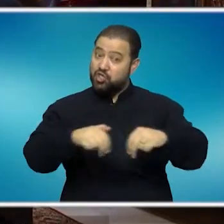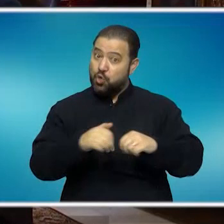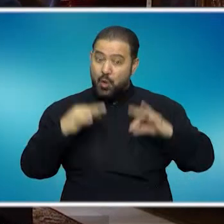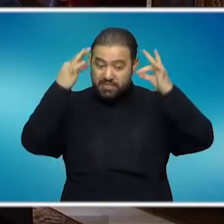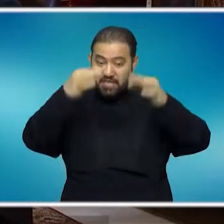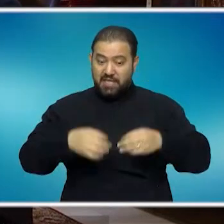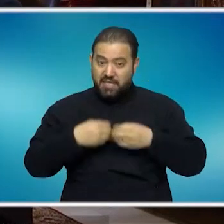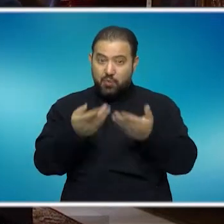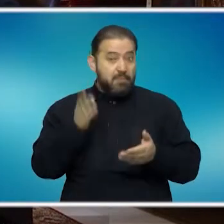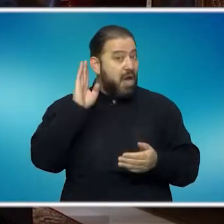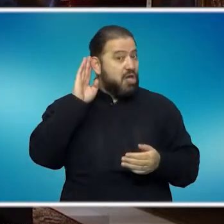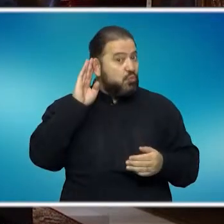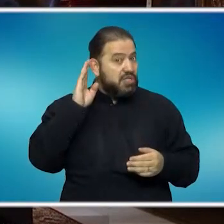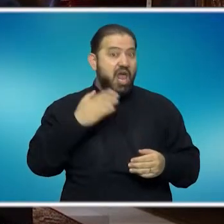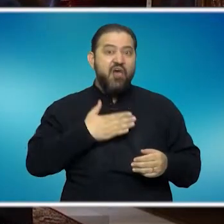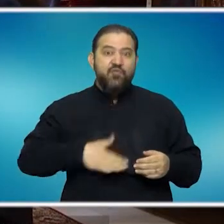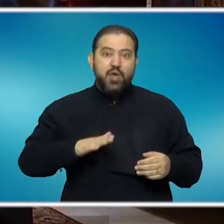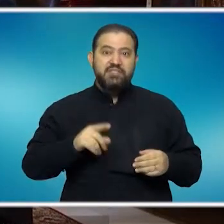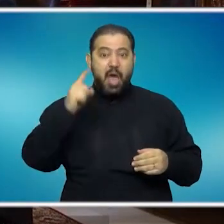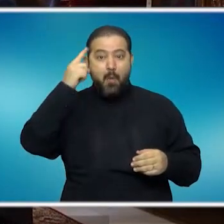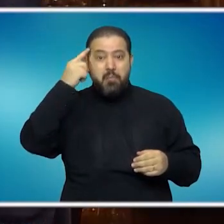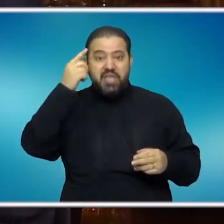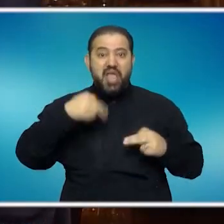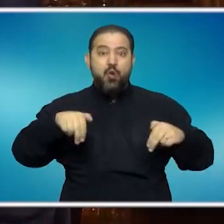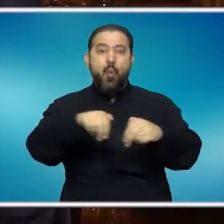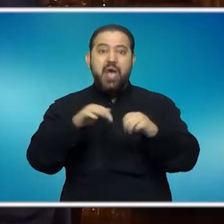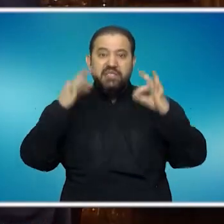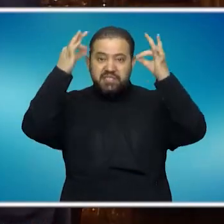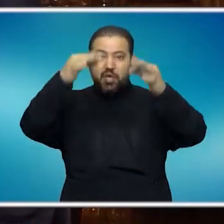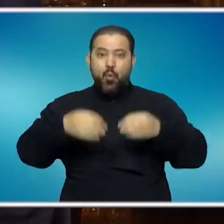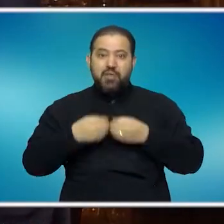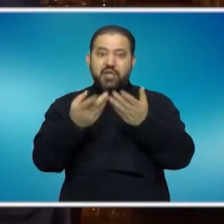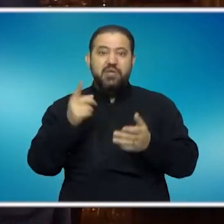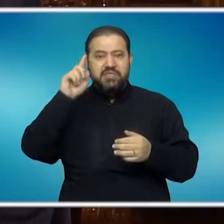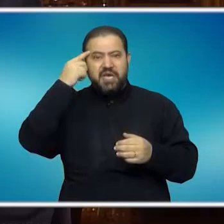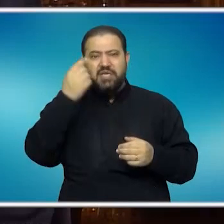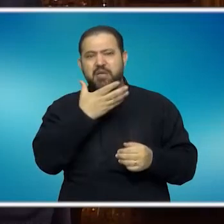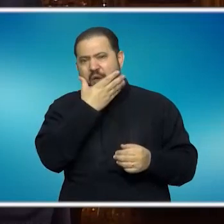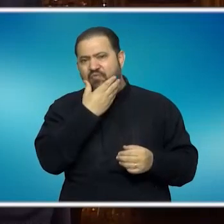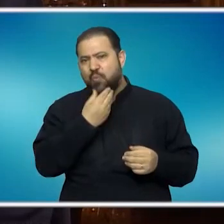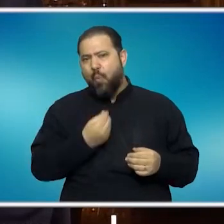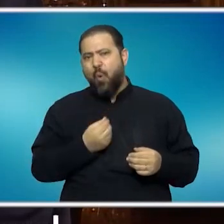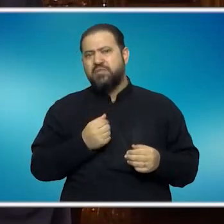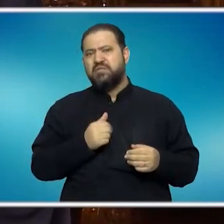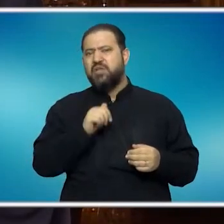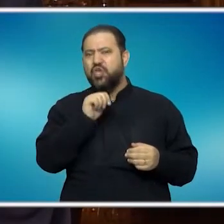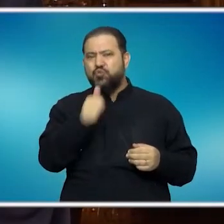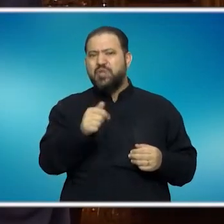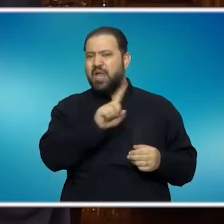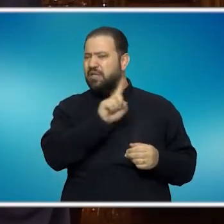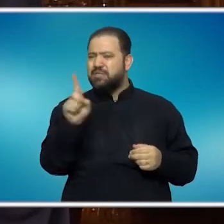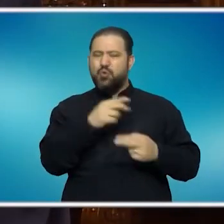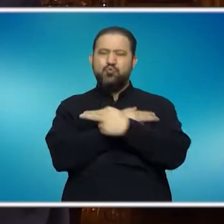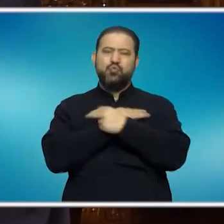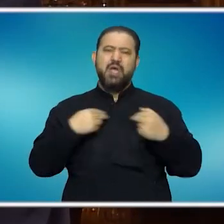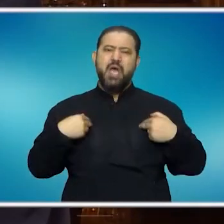noi. Începând cu ascultarea, cu voința, cu mintea noastră să-i o dăruim, adică să gândim frumos și în nicio